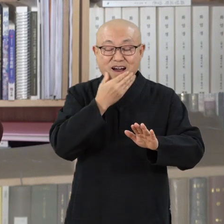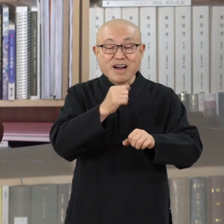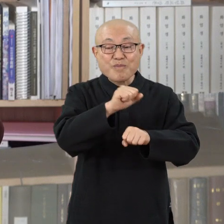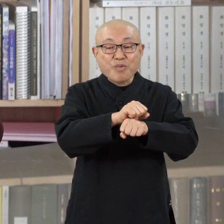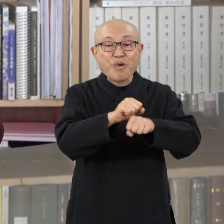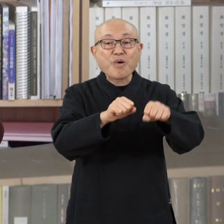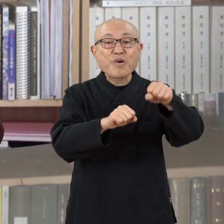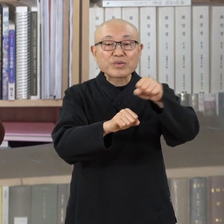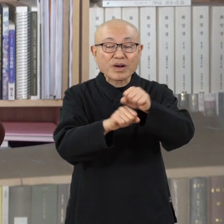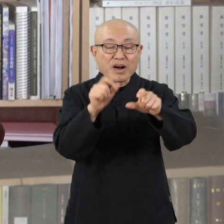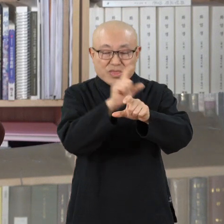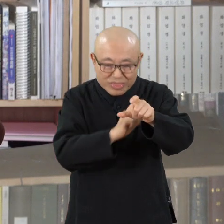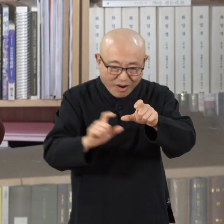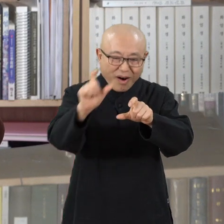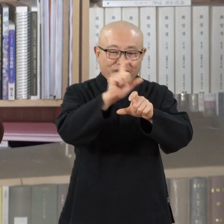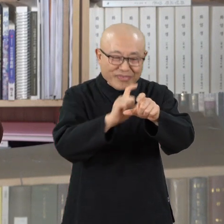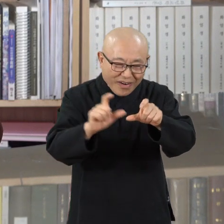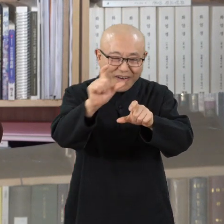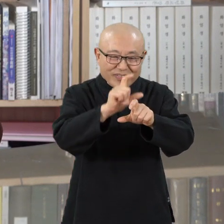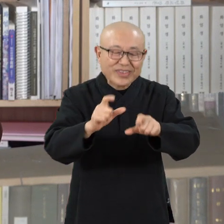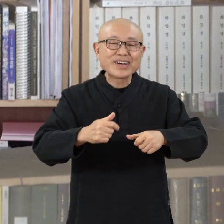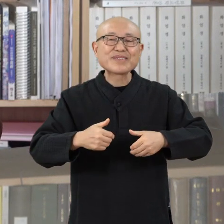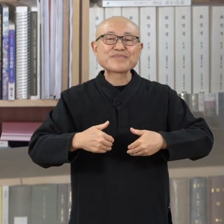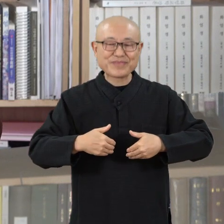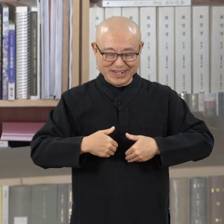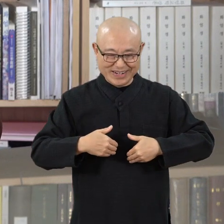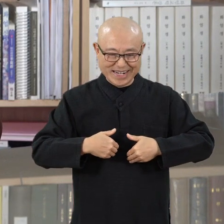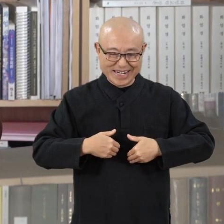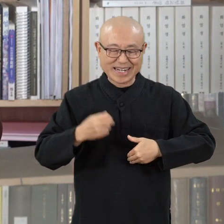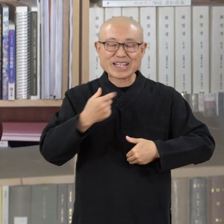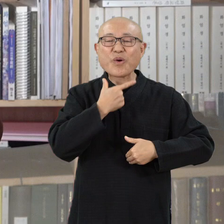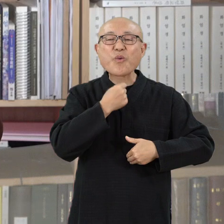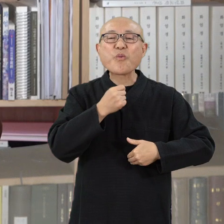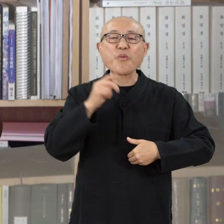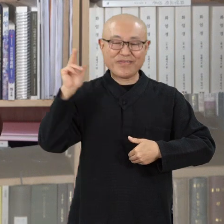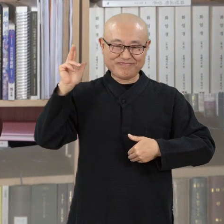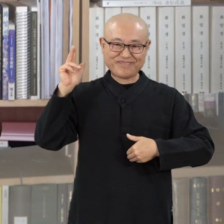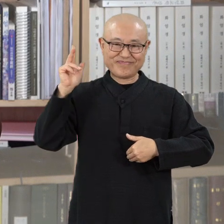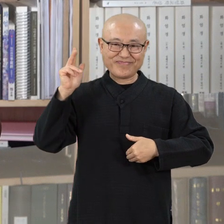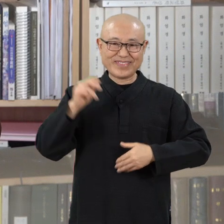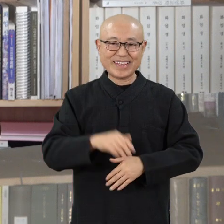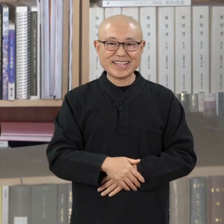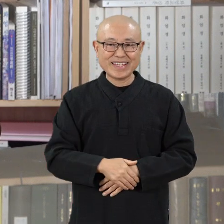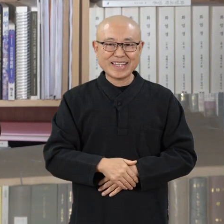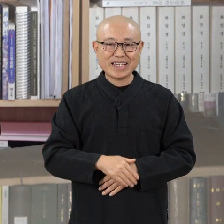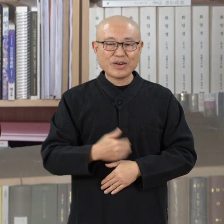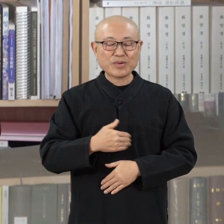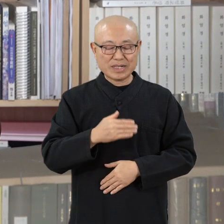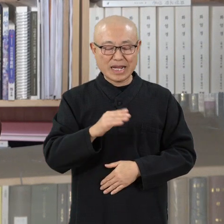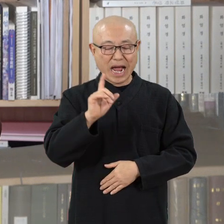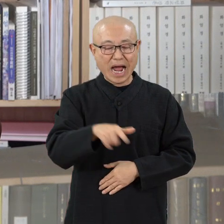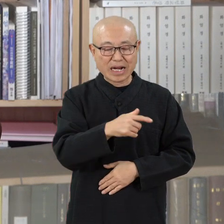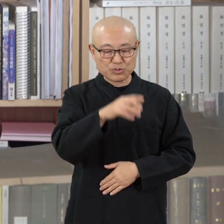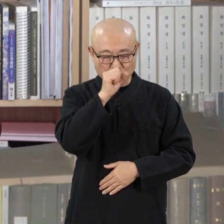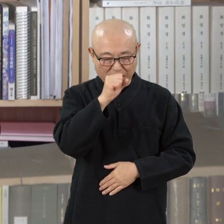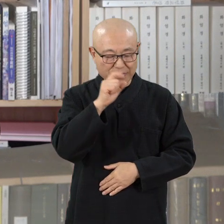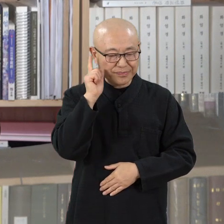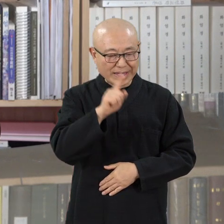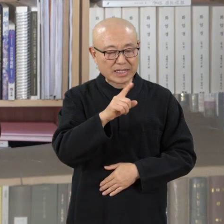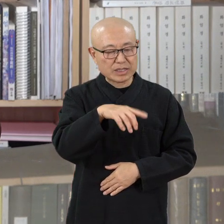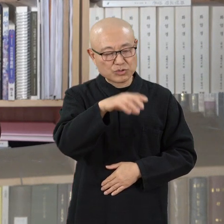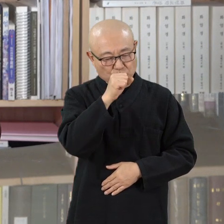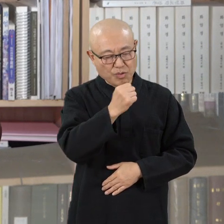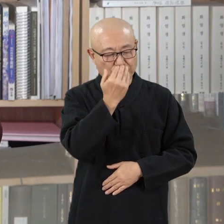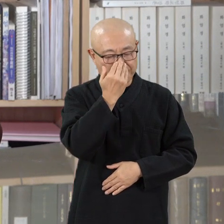행위를 이어가는 데는 발원, 원을 바라는 거예요. 내가 오늘 착하게 살았으니까 내일도